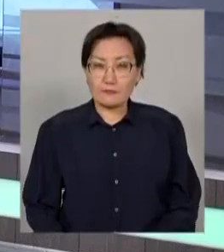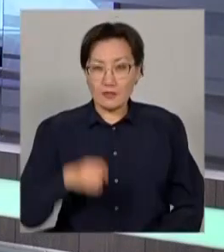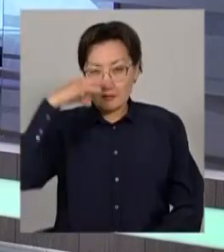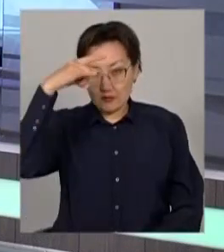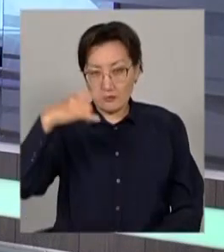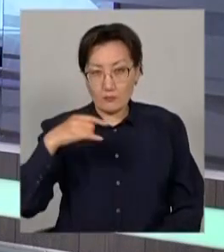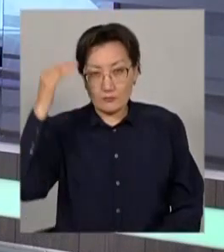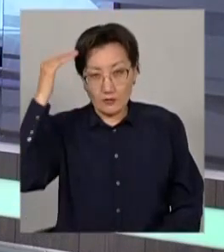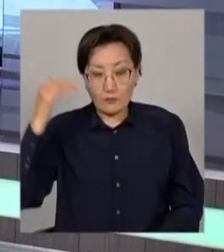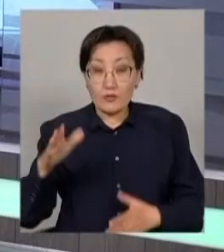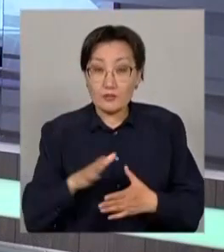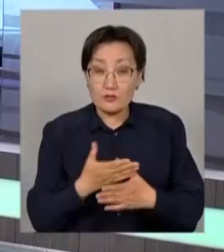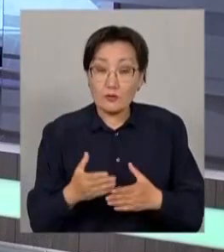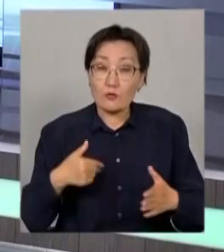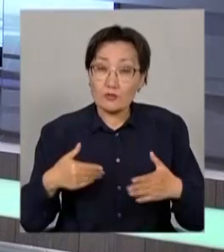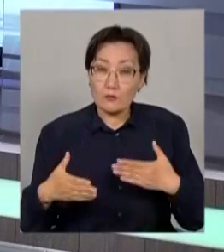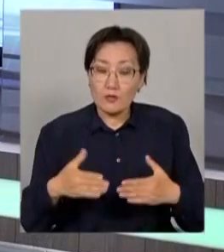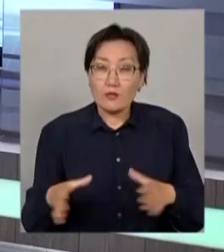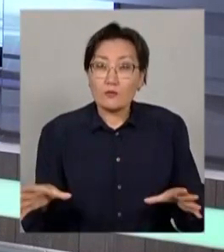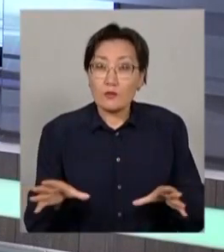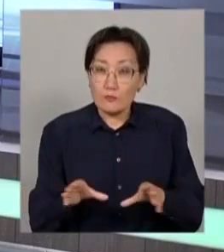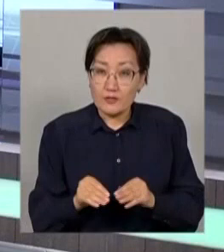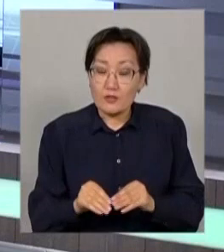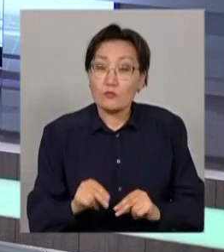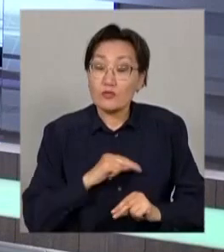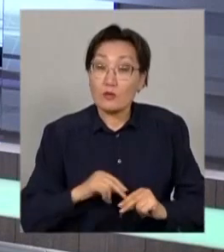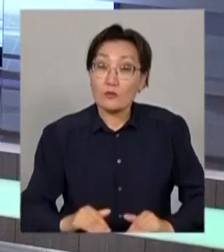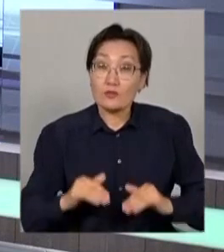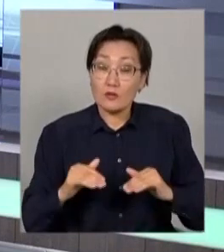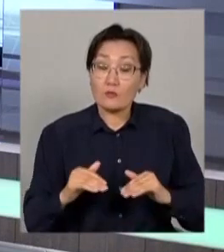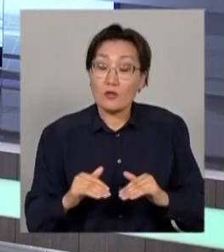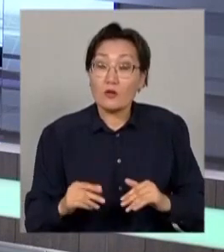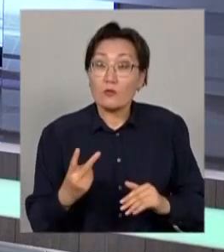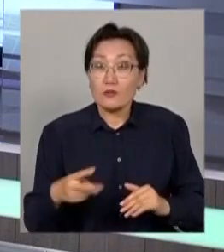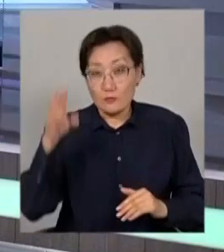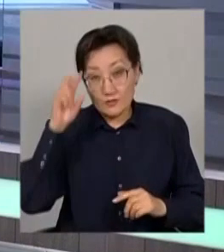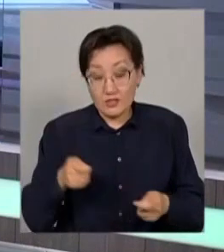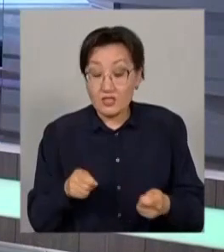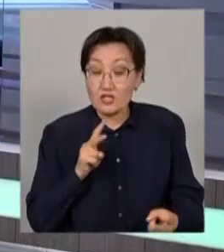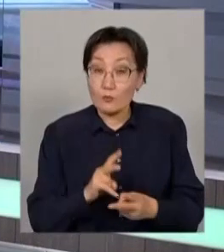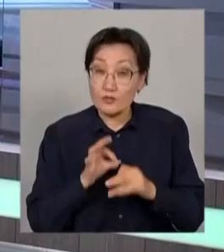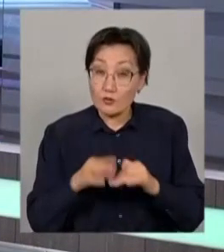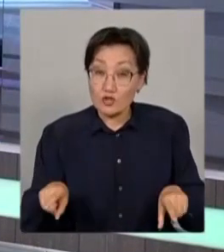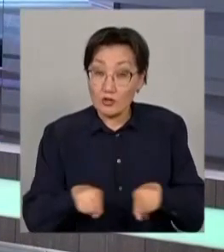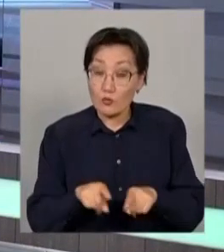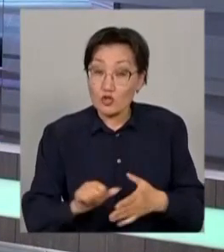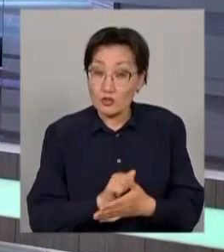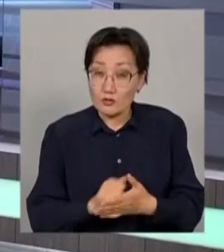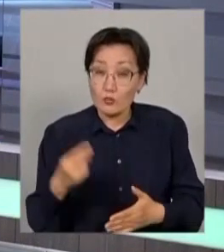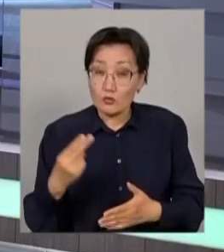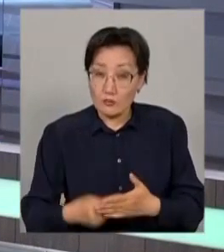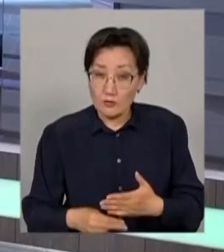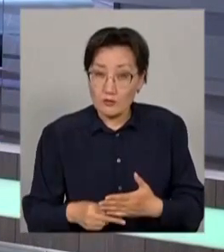Қазақстан мен Тәжікстан арасындағы байланыс одақтастық деңгейіне көтерілді. Бүгін екі ел басшысы Ақордада кездесу өткізіп, осындай құжатқа қол